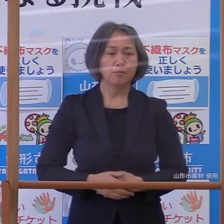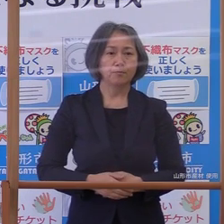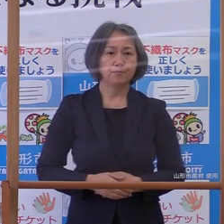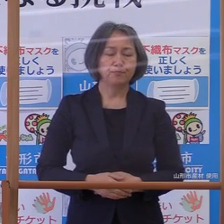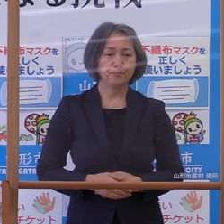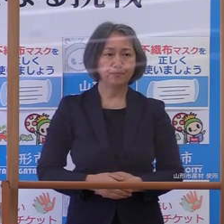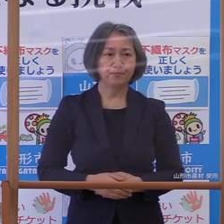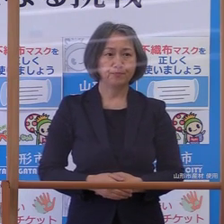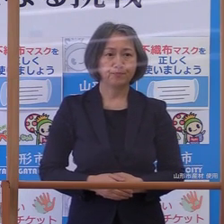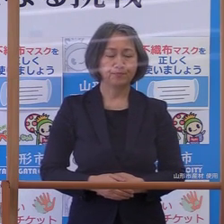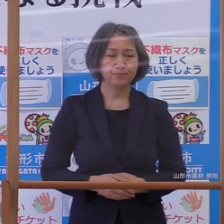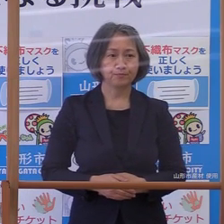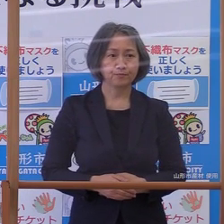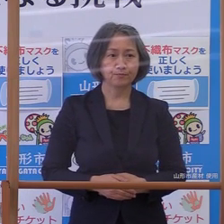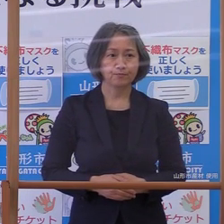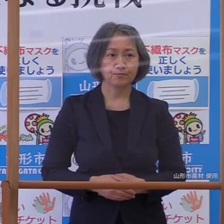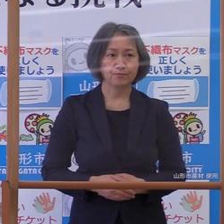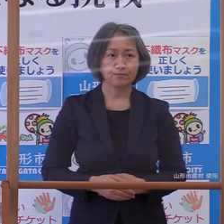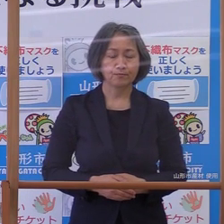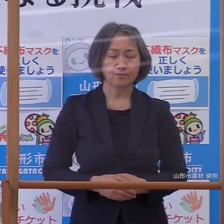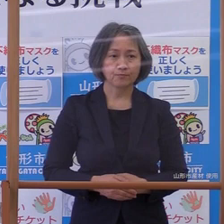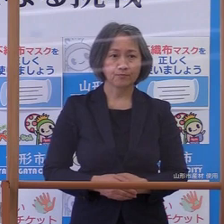売新聞さんお願いいたします。